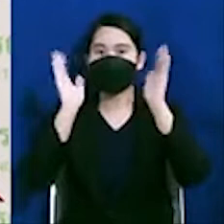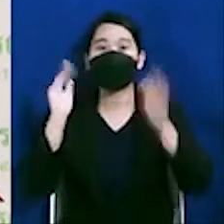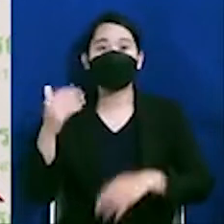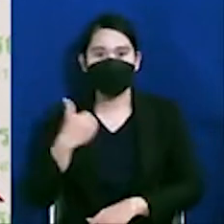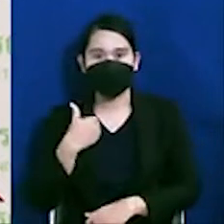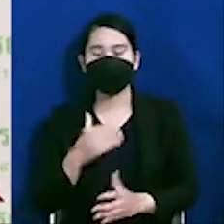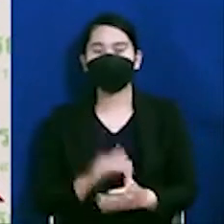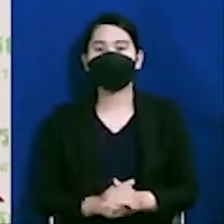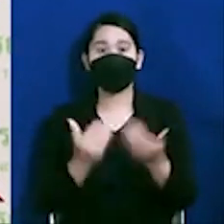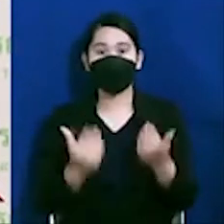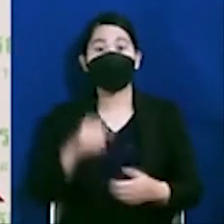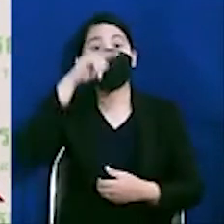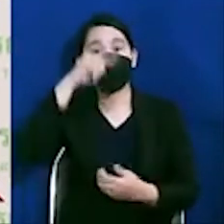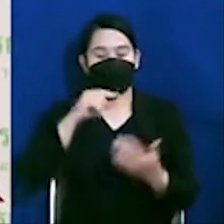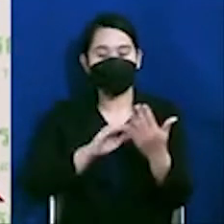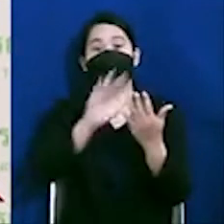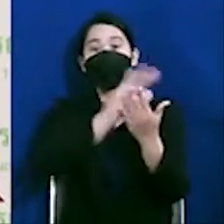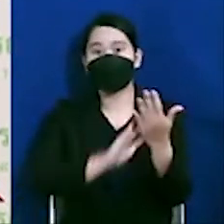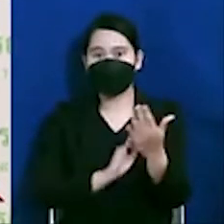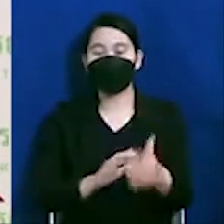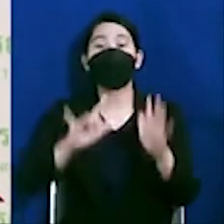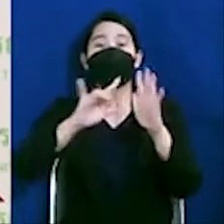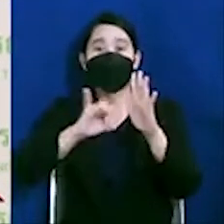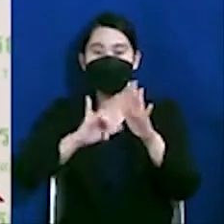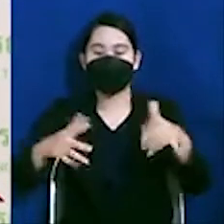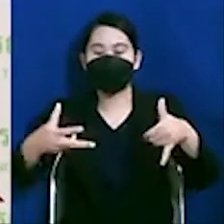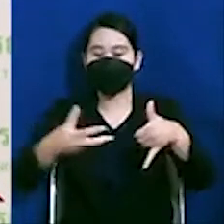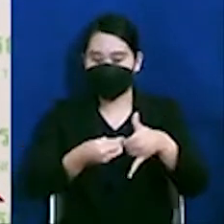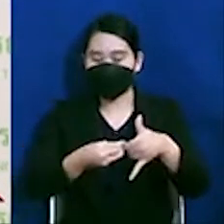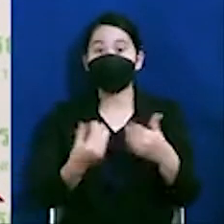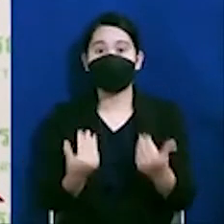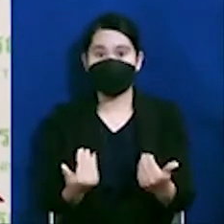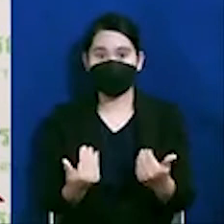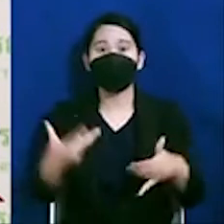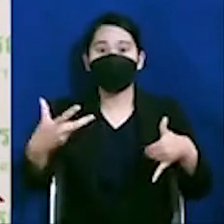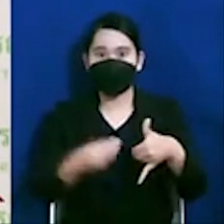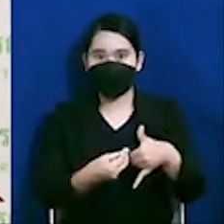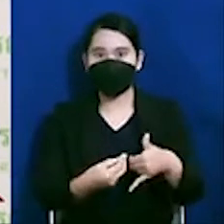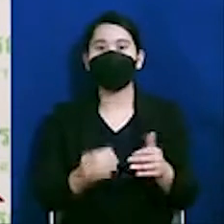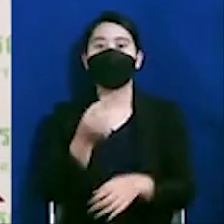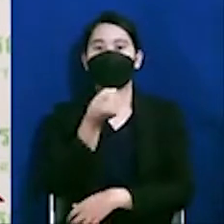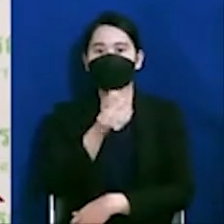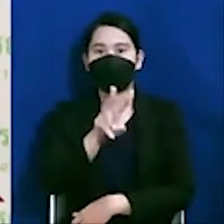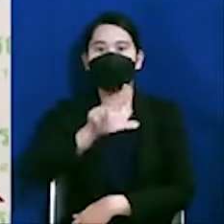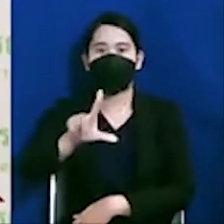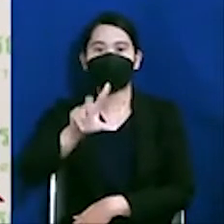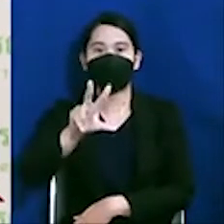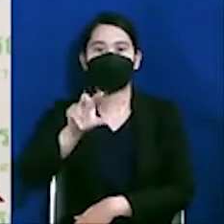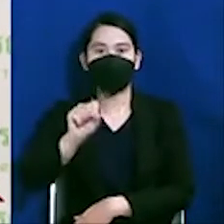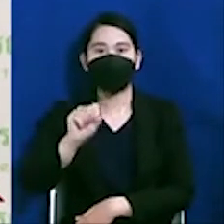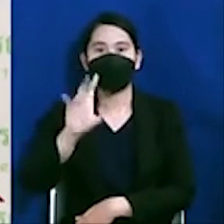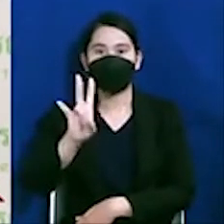ขนาดนี้เองครับประเทศไทยของเราได้มีการฉีดวัคซีนในวันนี้ไปได้12ล้านสามแสน 70,000